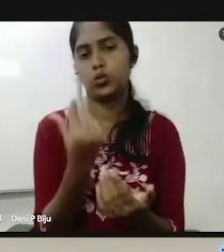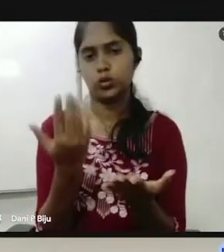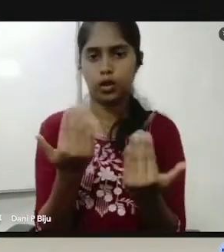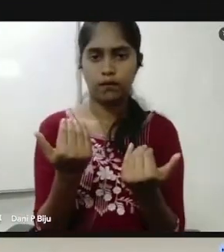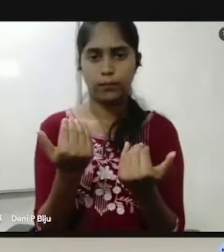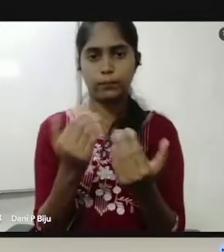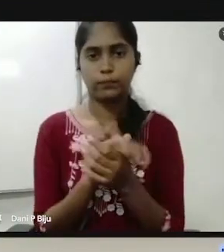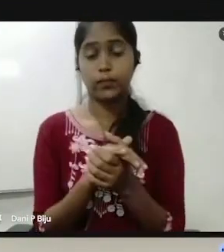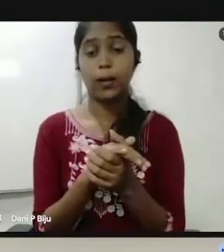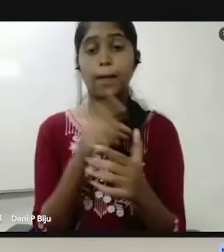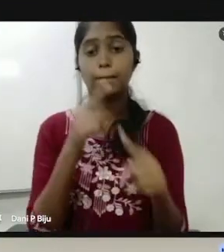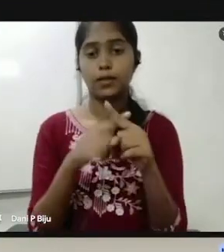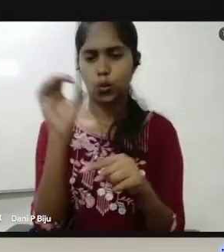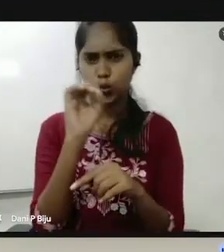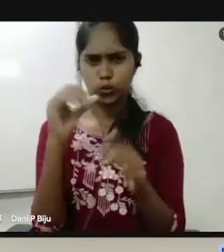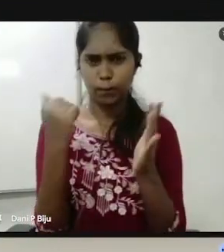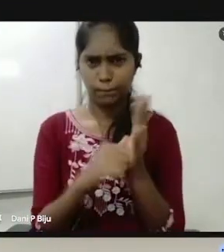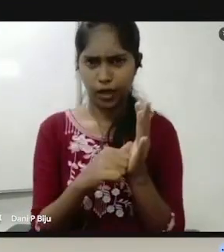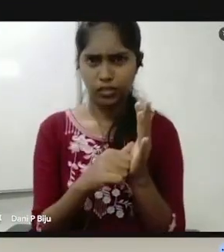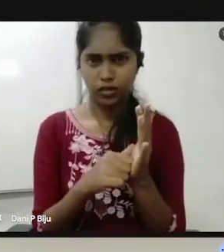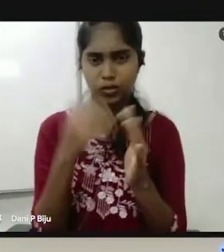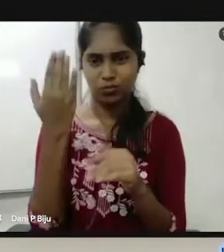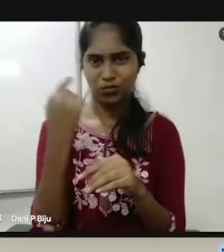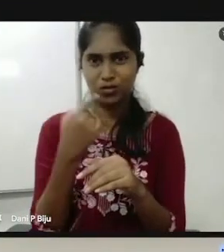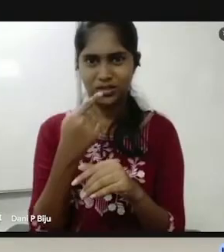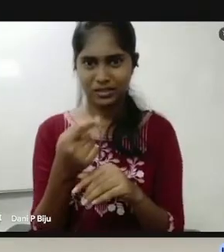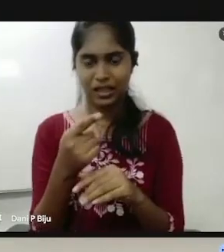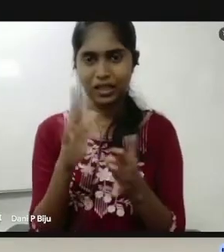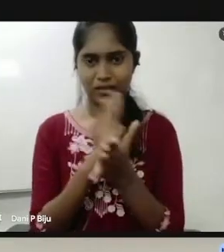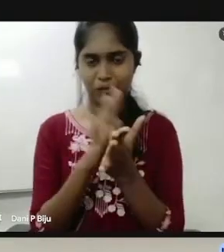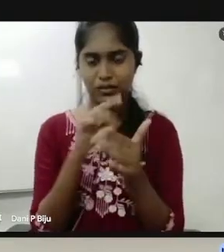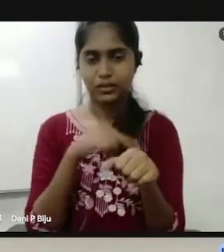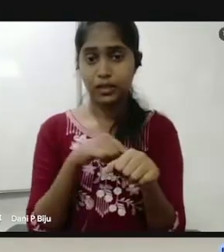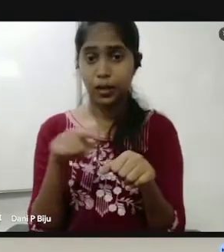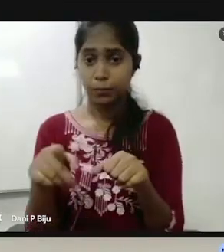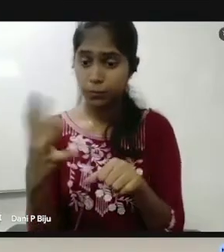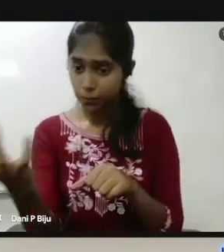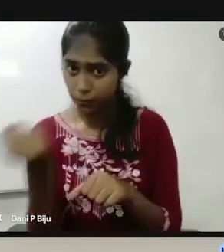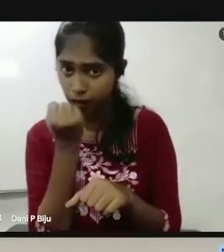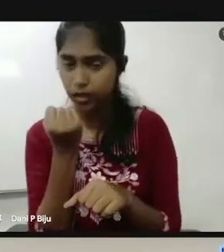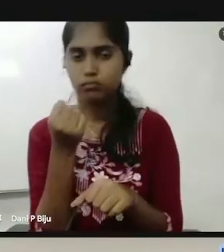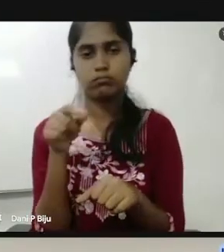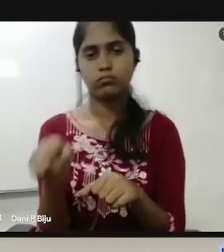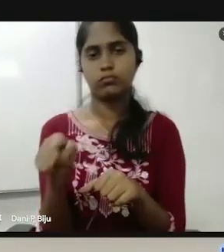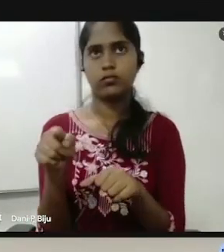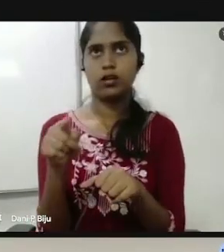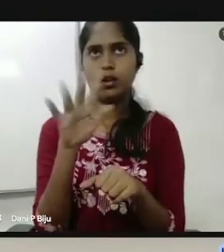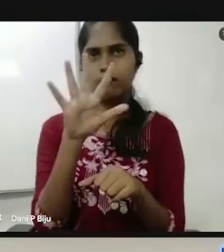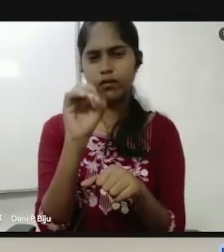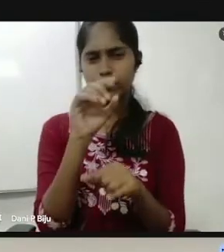50% ഡിസ്കൗണ്ട് ഉണ്ട്, 50% ഡിസ്കൗണ്ട് ആയിട്ട് വരുന്നുണ്ട്. അപ്പോ അതേപോലെ ഓരോ ആപ്പും നമ്മൾ ആ സ്റ്റോറിൽ